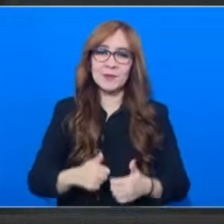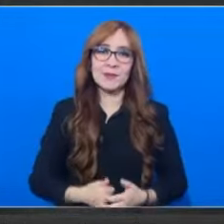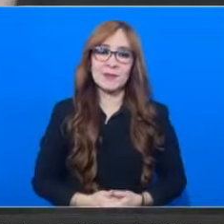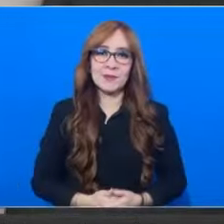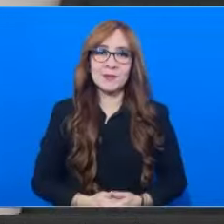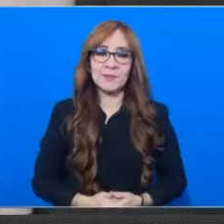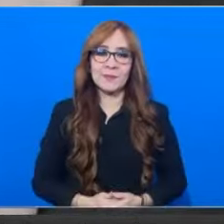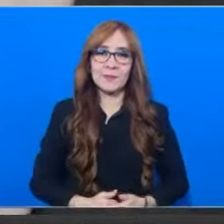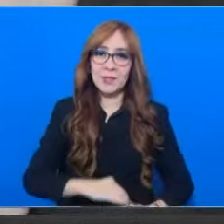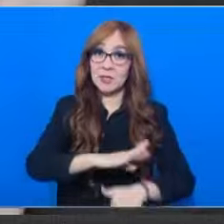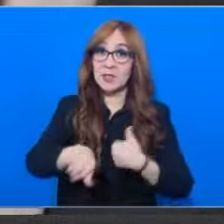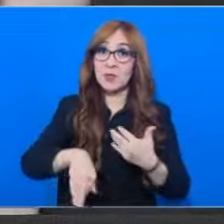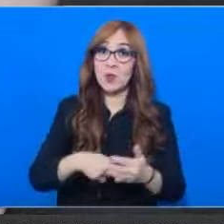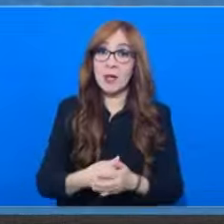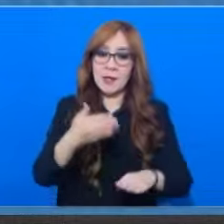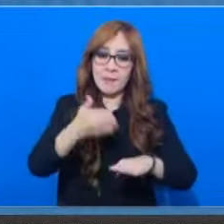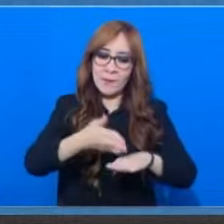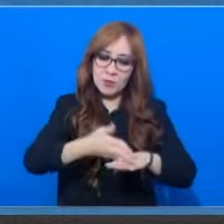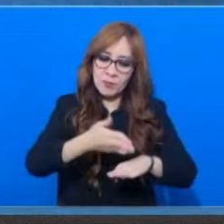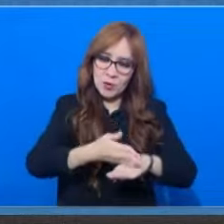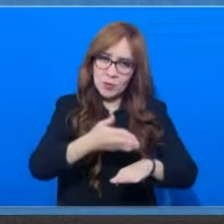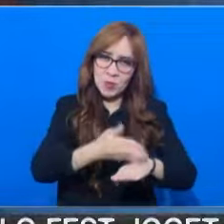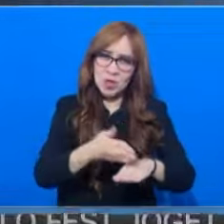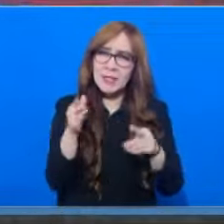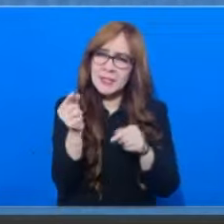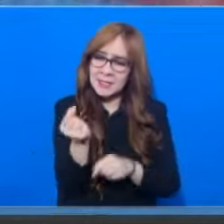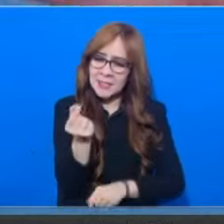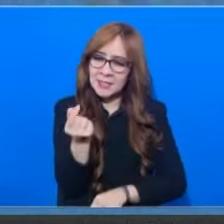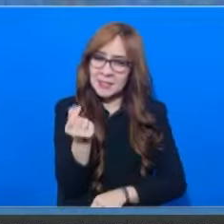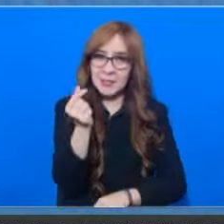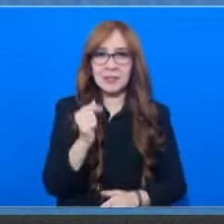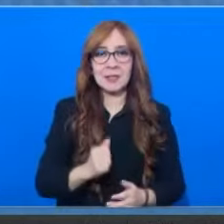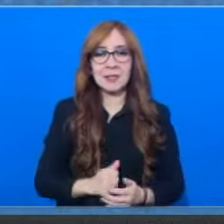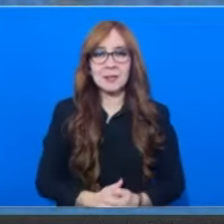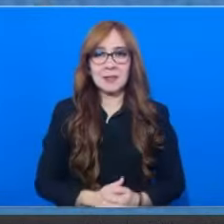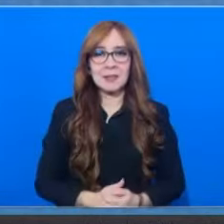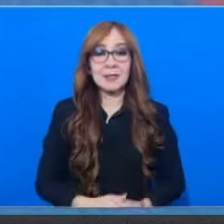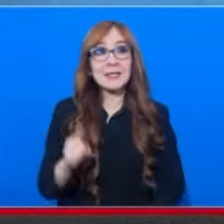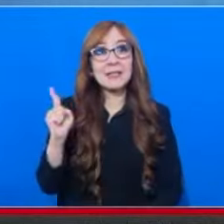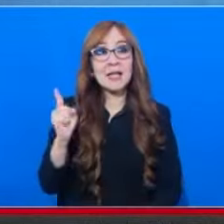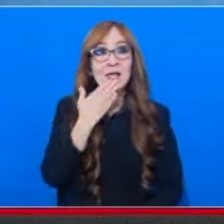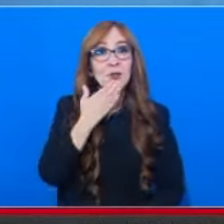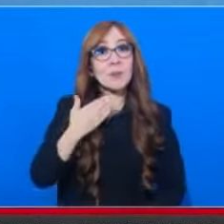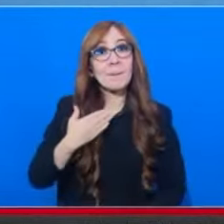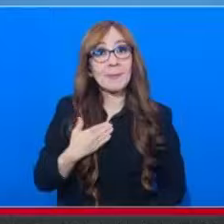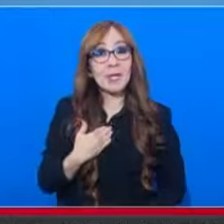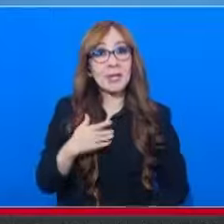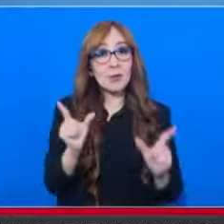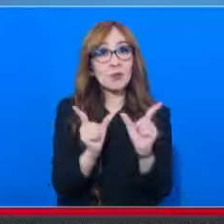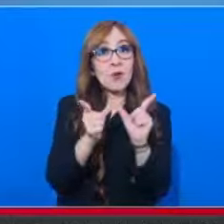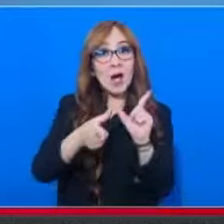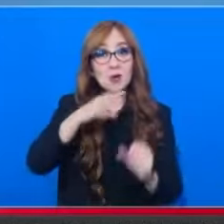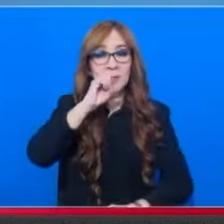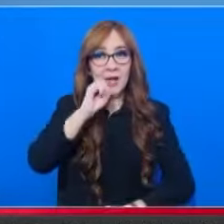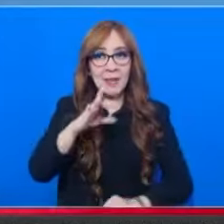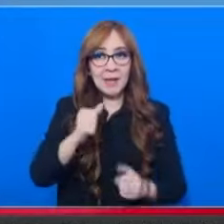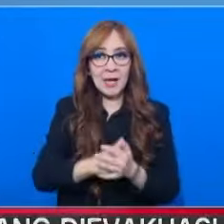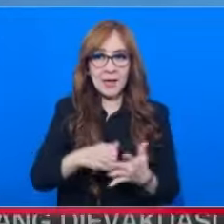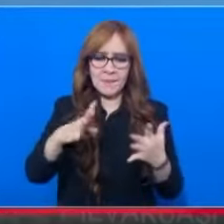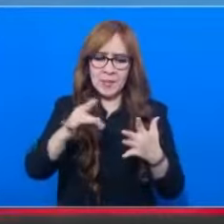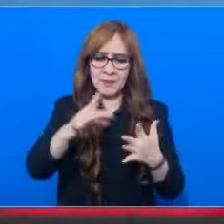Satu persatu bagian daging sapi dipotong-potong dengan ukuran kecil. Salah satu pemilik kedai, Teh Anggi, mengatakan pemilihan